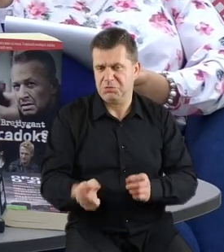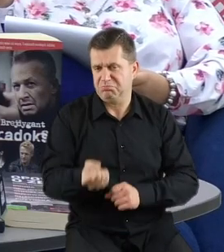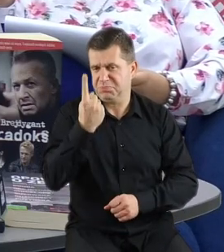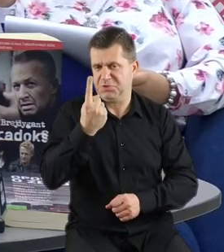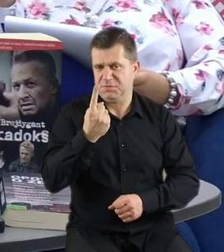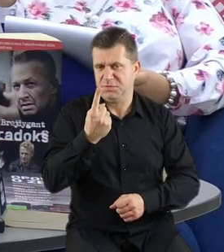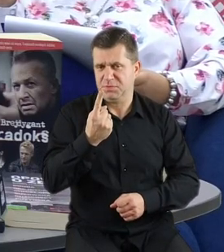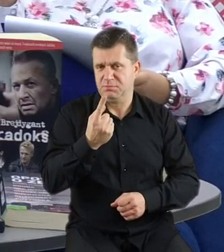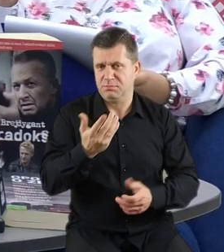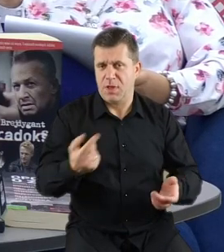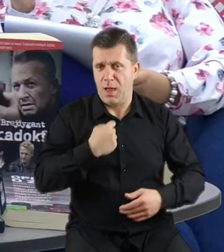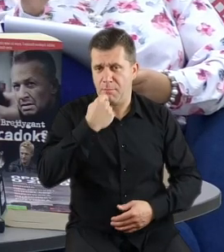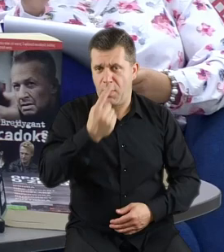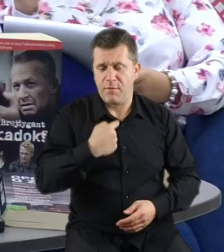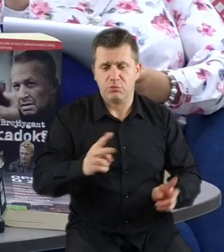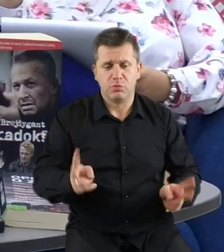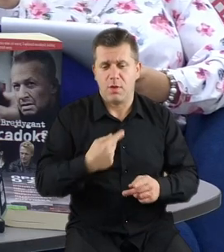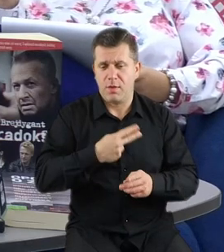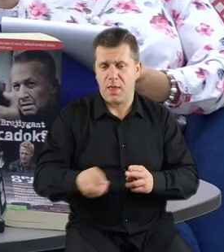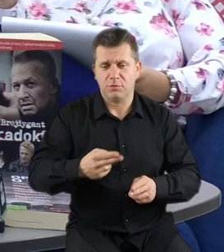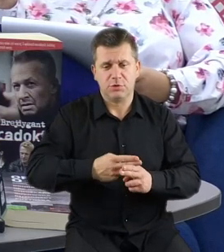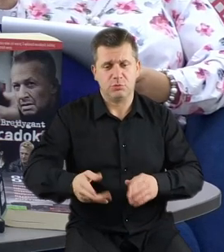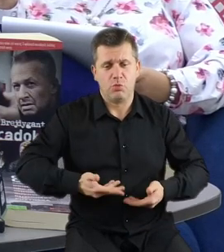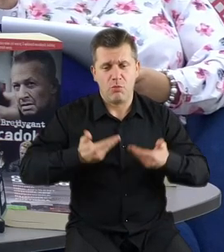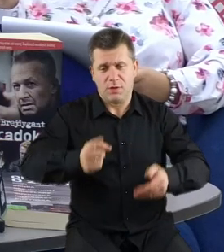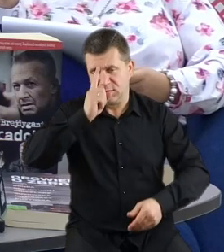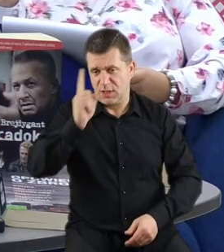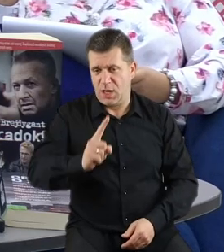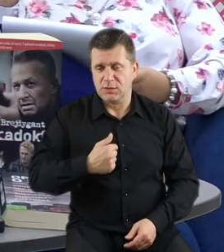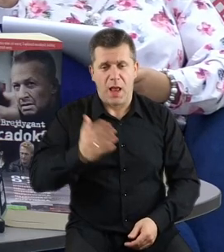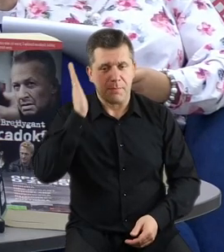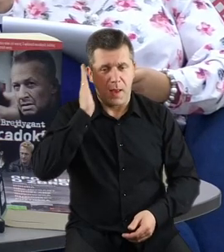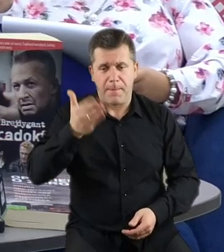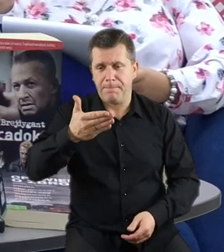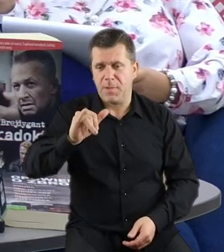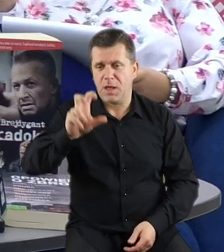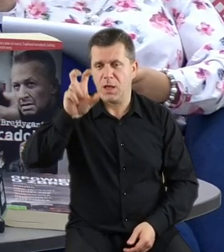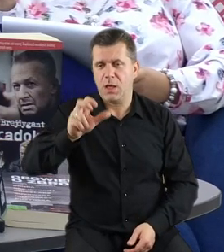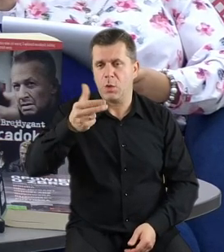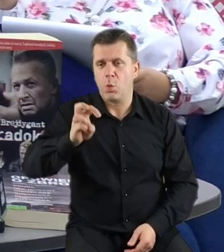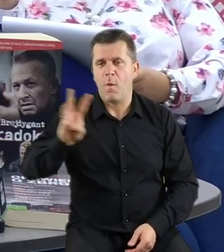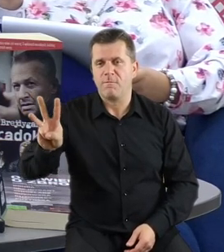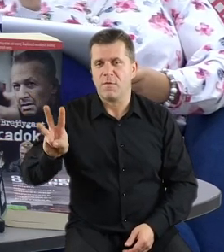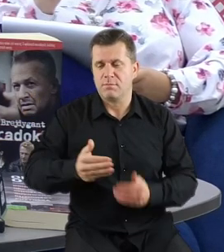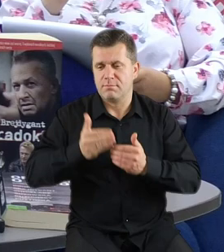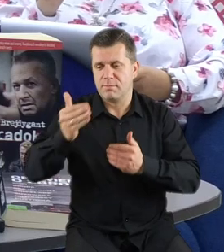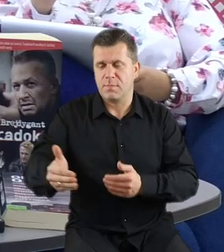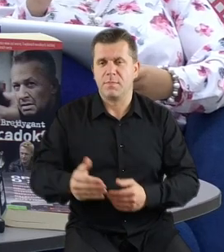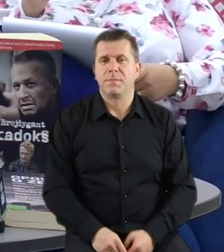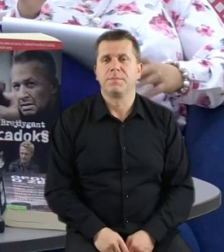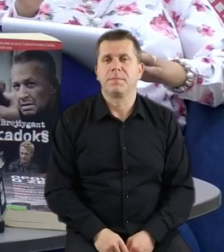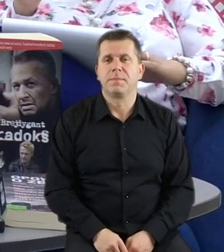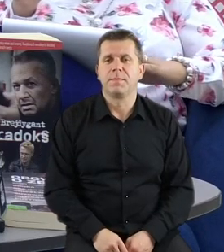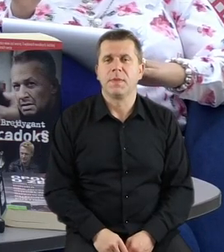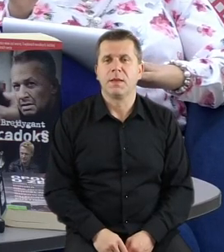bardzo przedziwnym zbiegiem okoliczności powiem panu, że ja jestem skarżyszczanką z urodzenia, natomiast mieszkam w Michniowie, czyli nieopodal tego